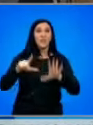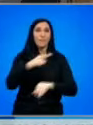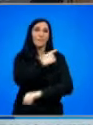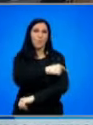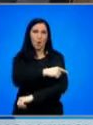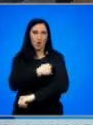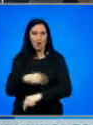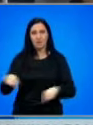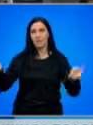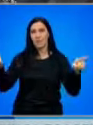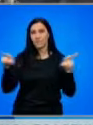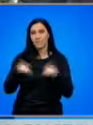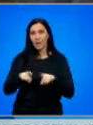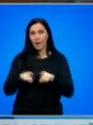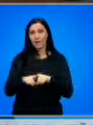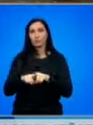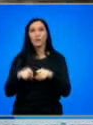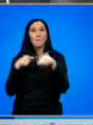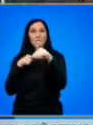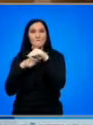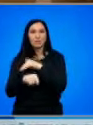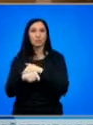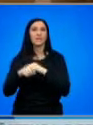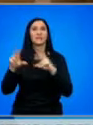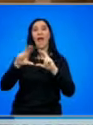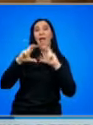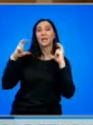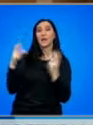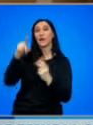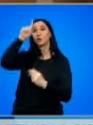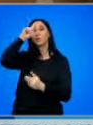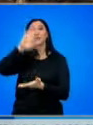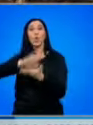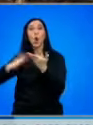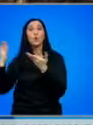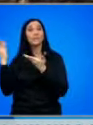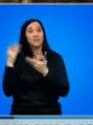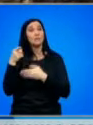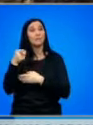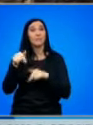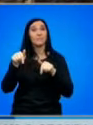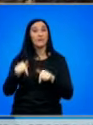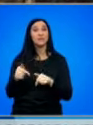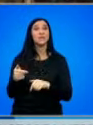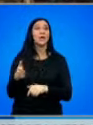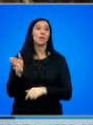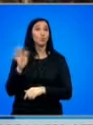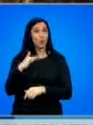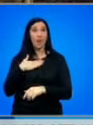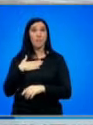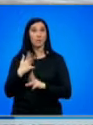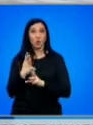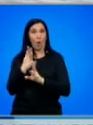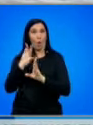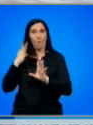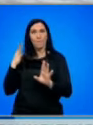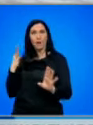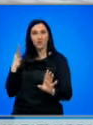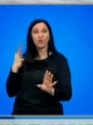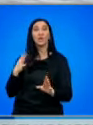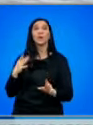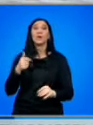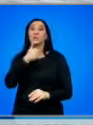ДКЦ-та, както и на метростанциите НДК и Софийски университет, където днес дори вече се образуваха опашки. А